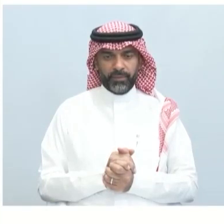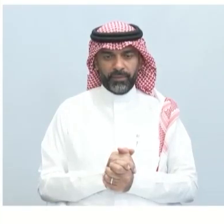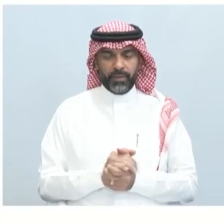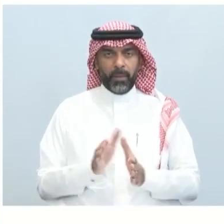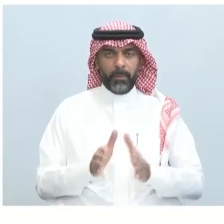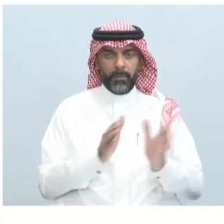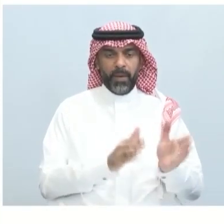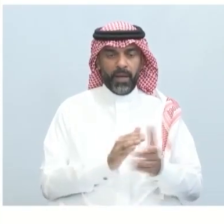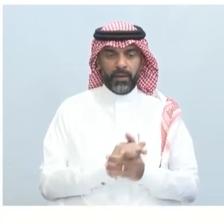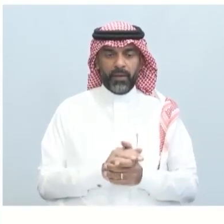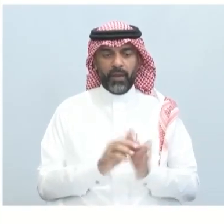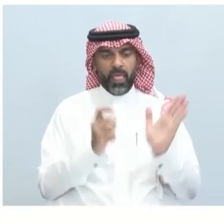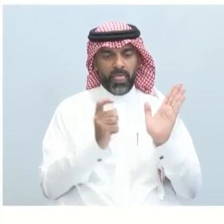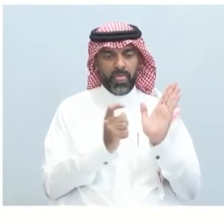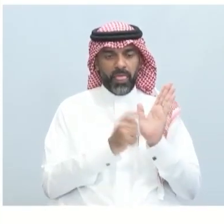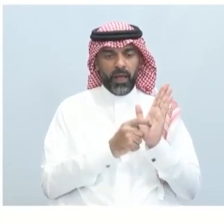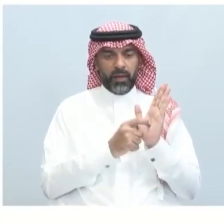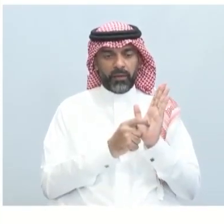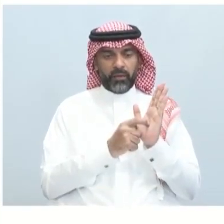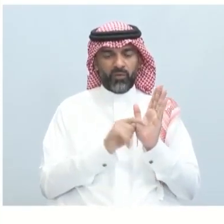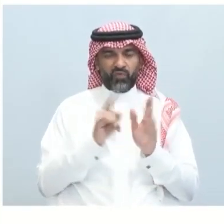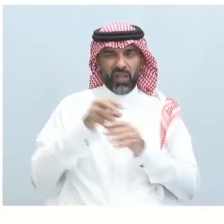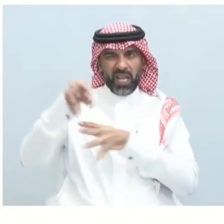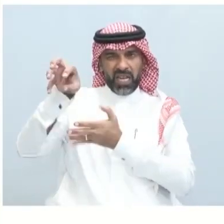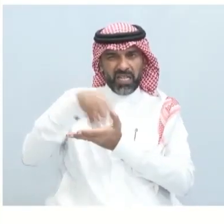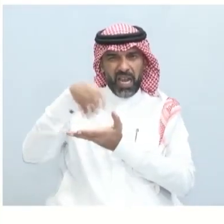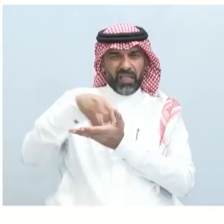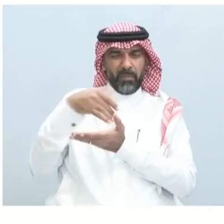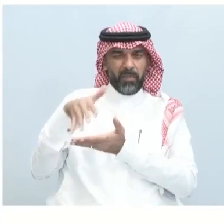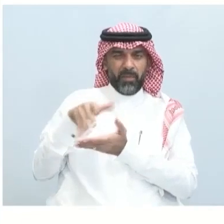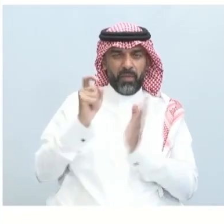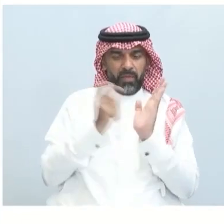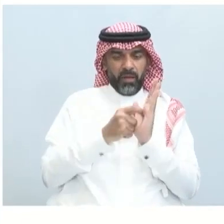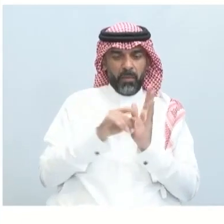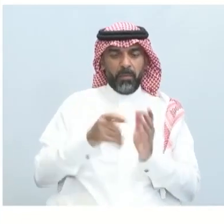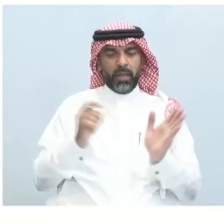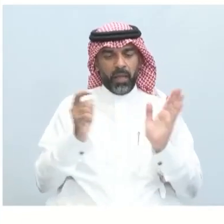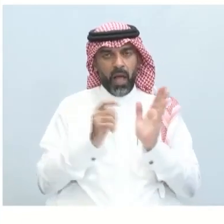بعد ذلك الضغط على علامة عدم تلقي رسائل بريد إلكتروني، بعد ذلك ساين أب.